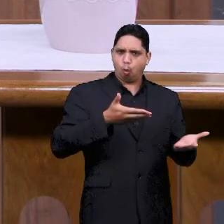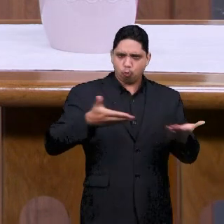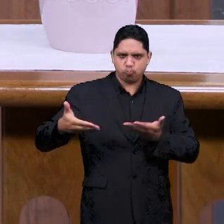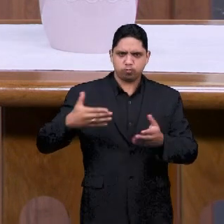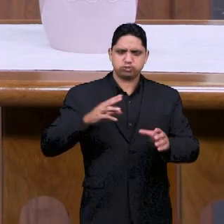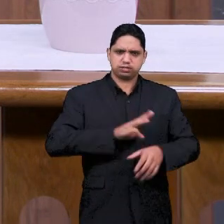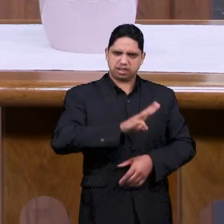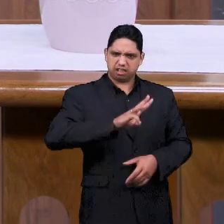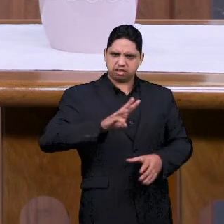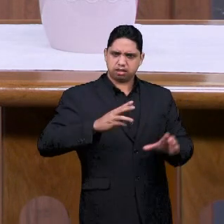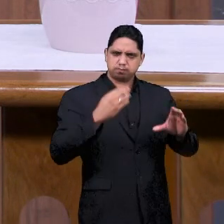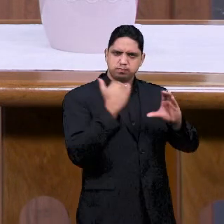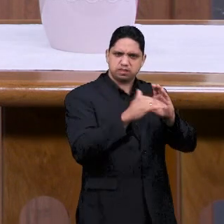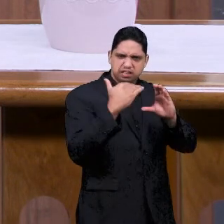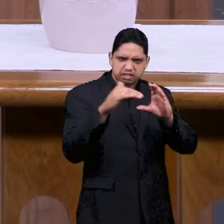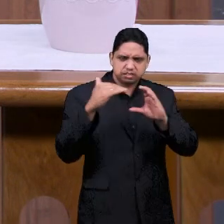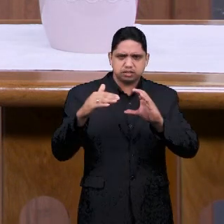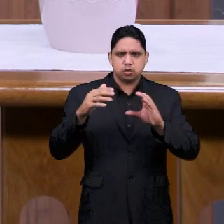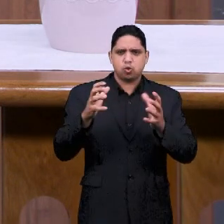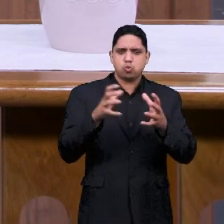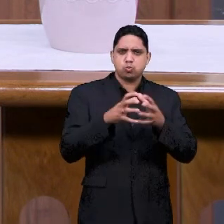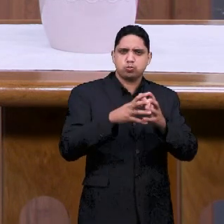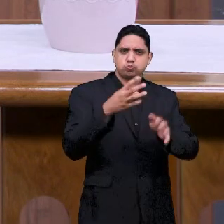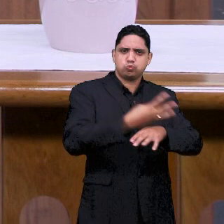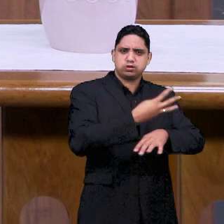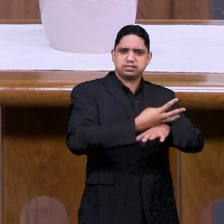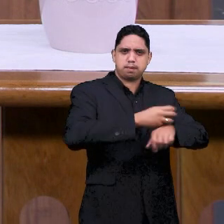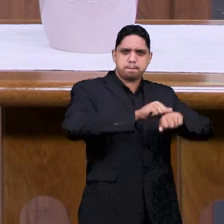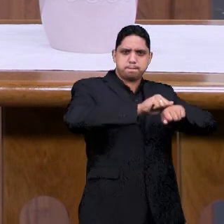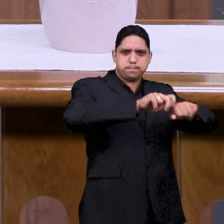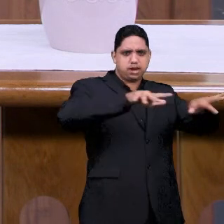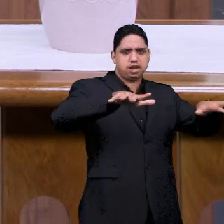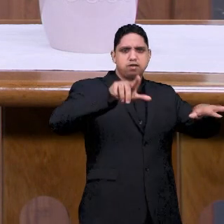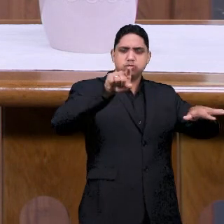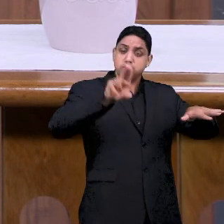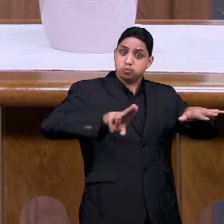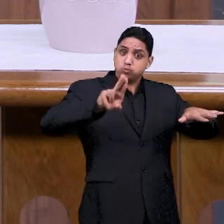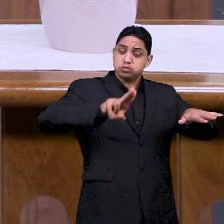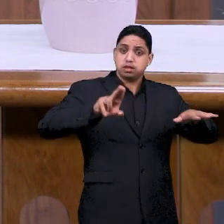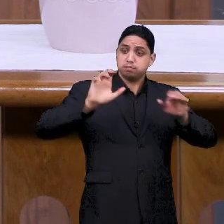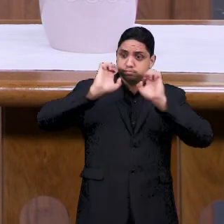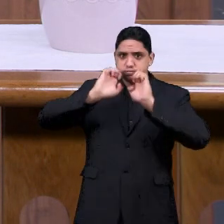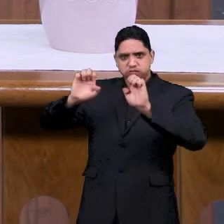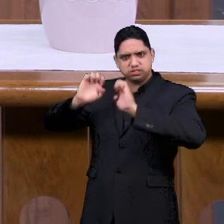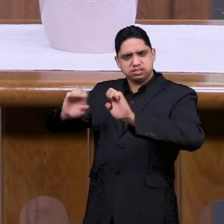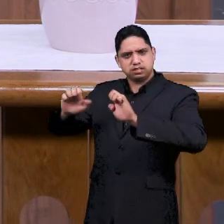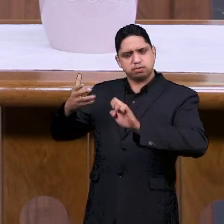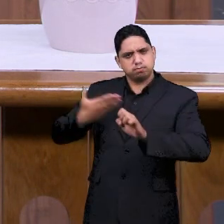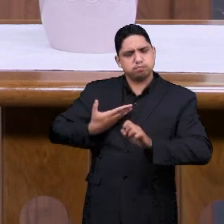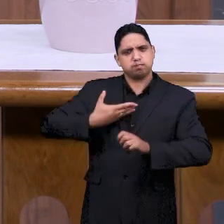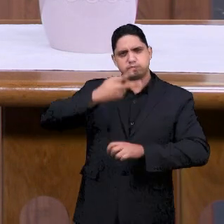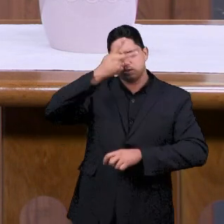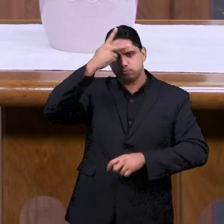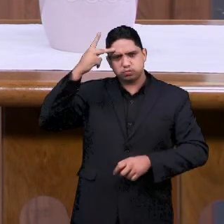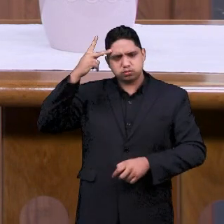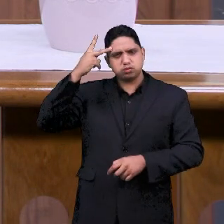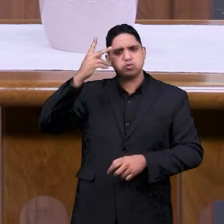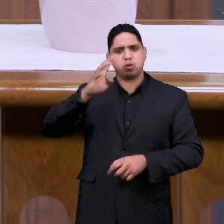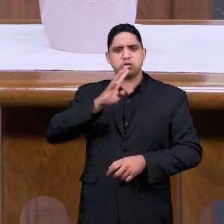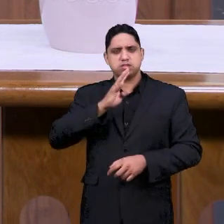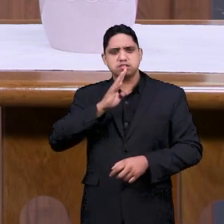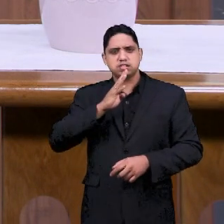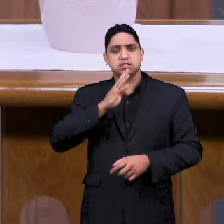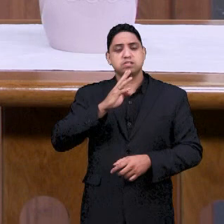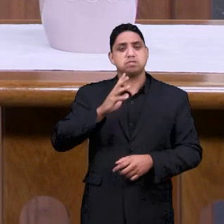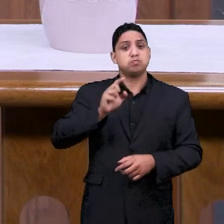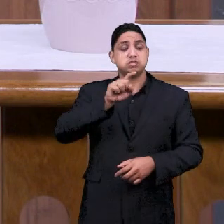lien, il est divulgué par les groupes de WhatsApp. Vous pouvez utiliser pour évangéliser des personnes amies, personnes connues, des personnes